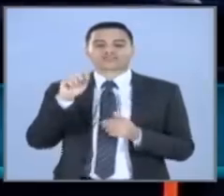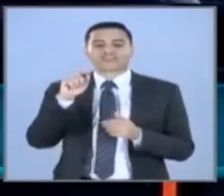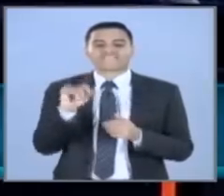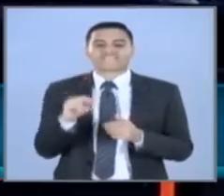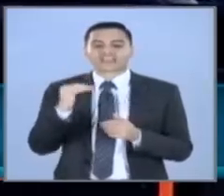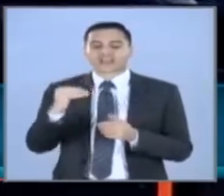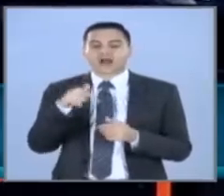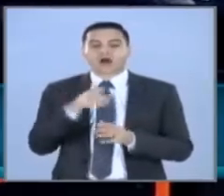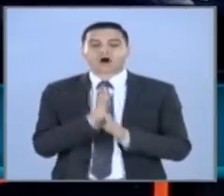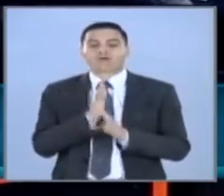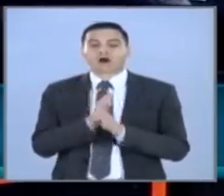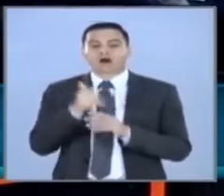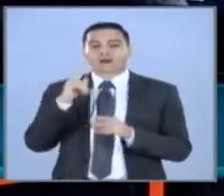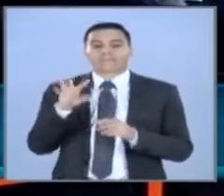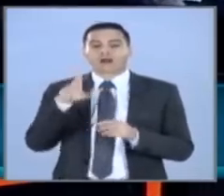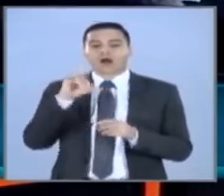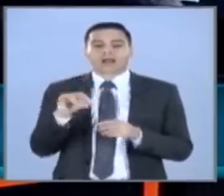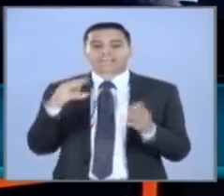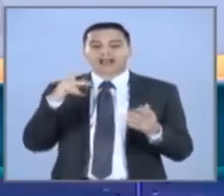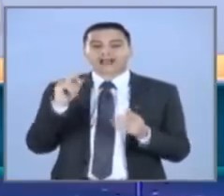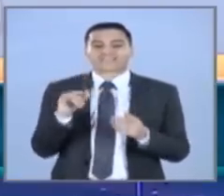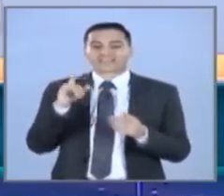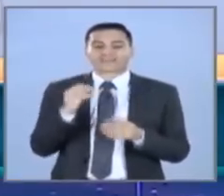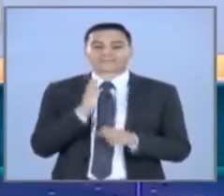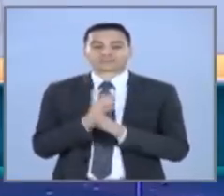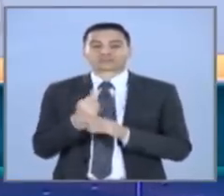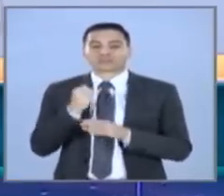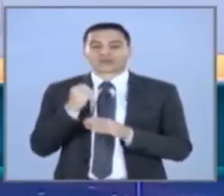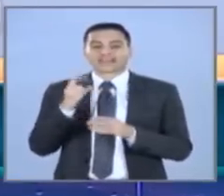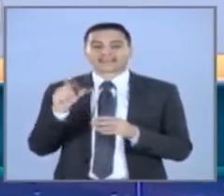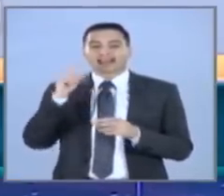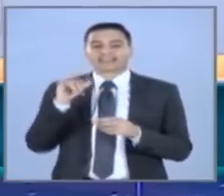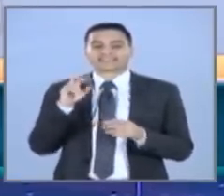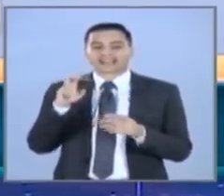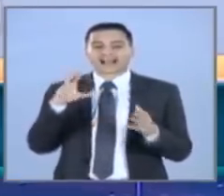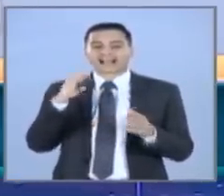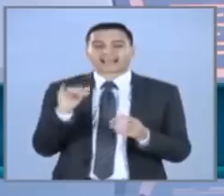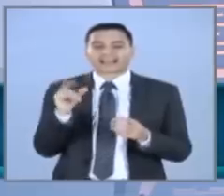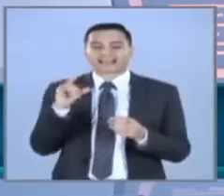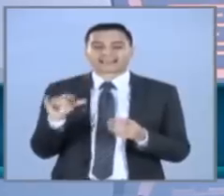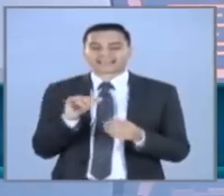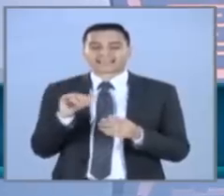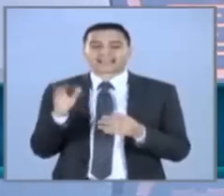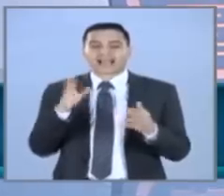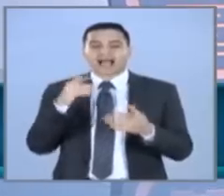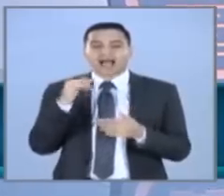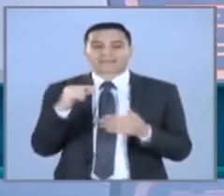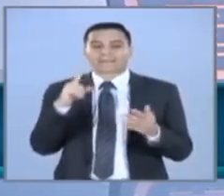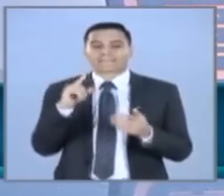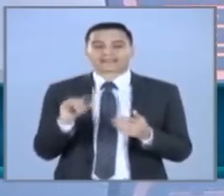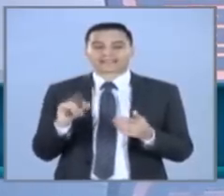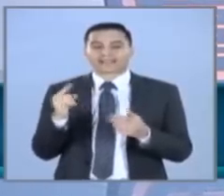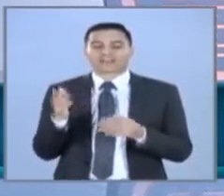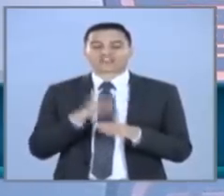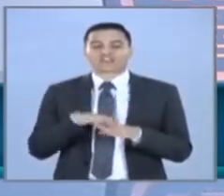إخراج إبراهيم عفيفي، بطولة نادية الجندي، كمال الشناوي، أحمد بدير، ضياء